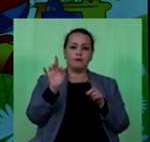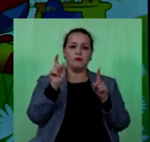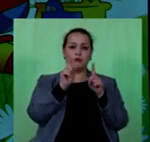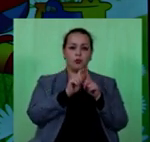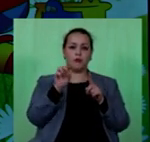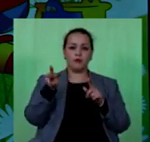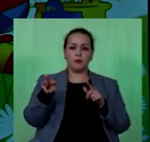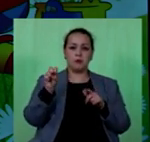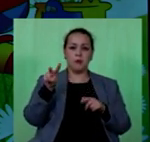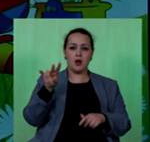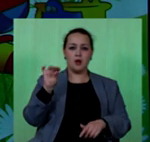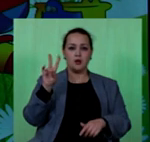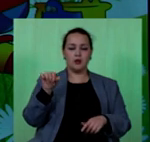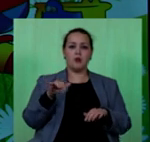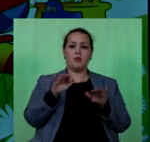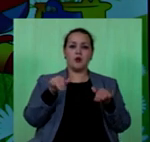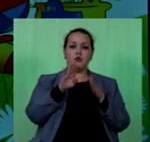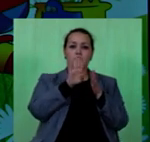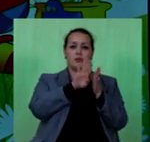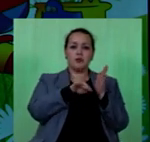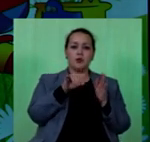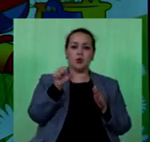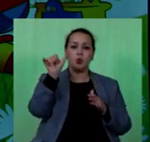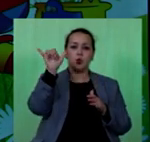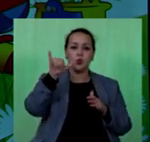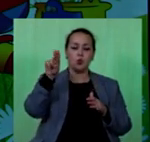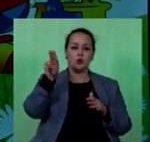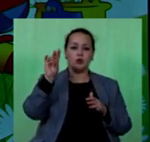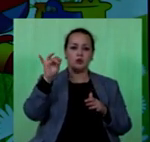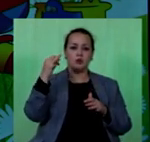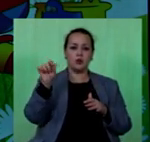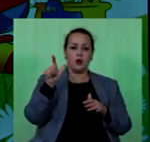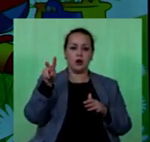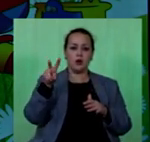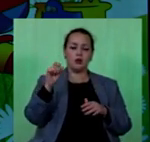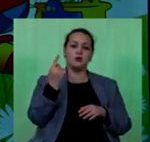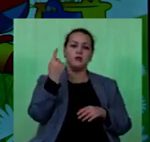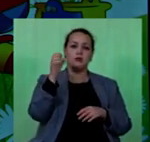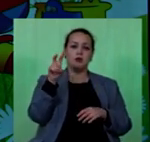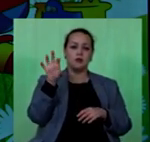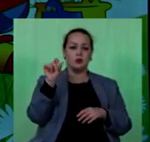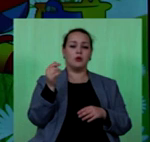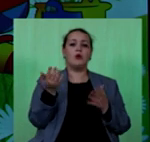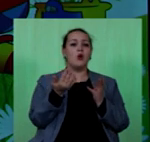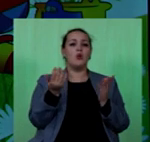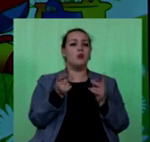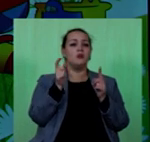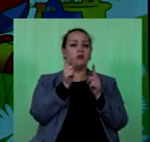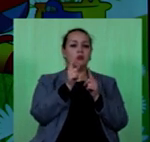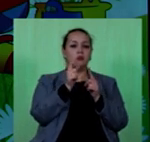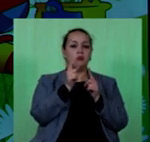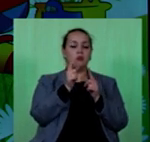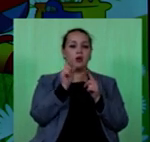пропущен безударный гласный в первом слоге и какой же гласную мы вставим верно